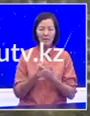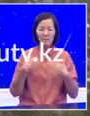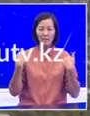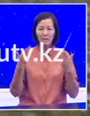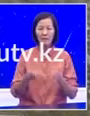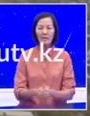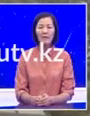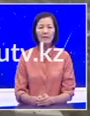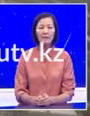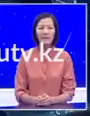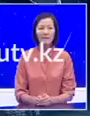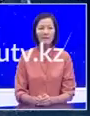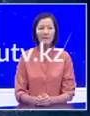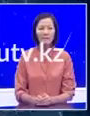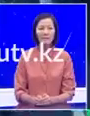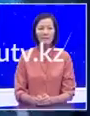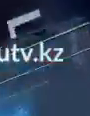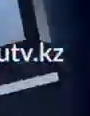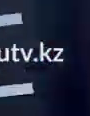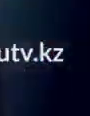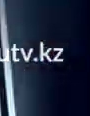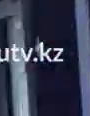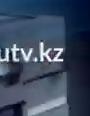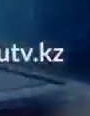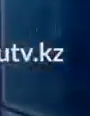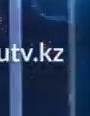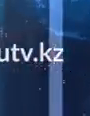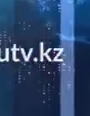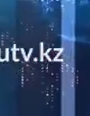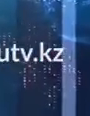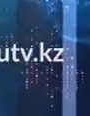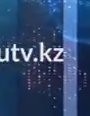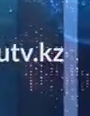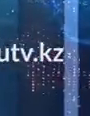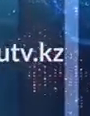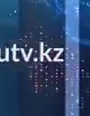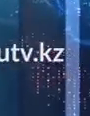амандық пен табыс тіледі. Гүлжанат Мақұлжанова, Серік Базылхан, Жетісу телеарнасы.